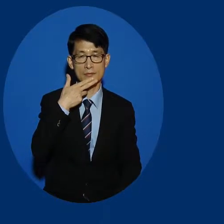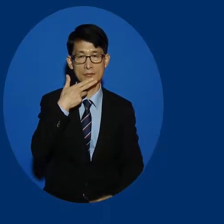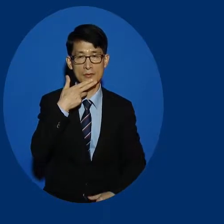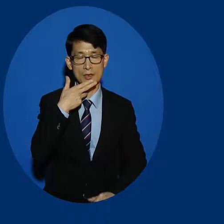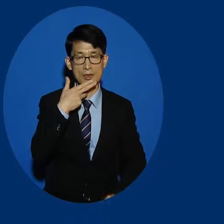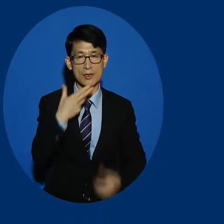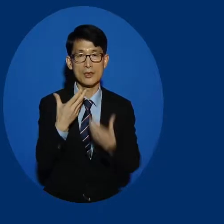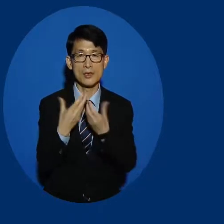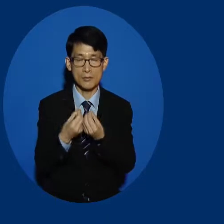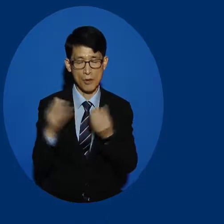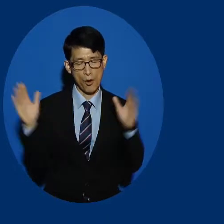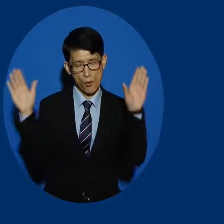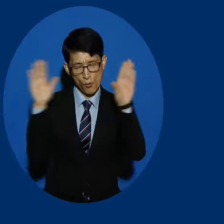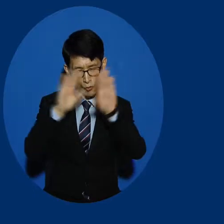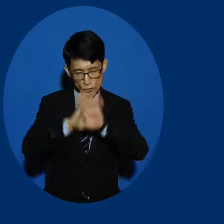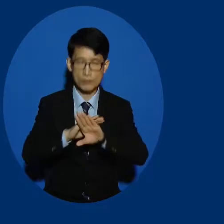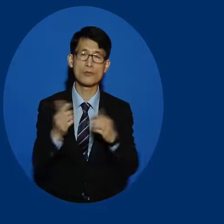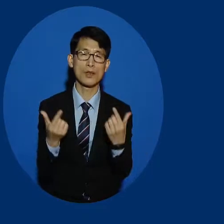시기를 지납니다.